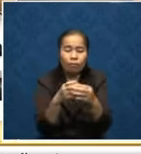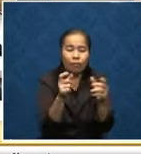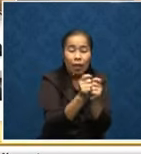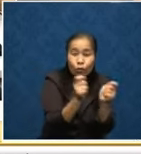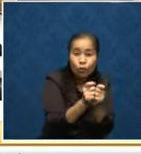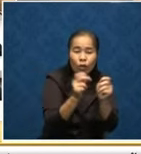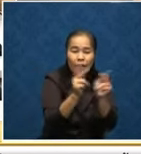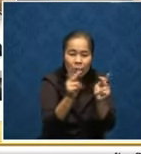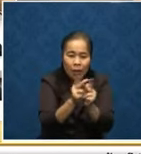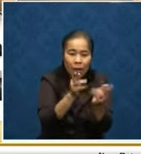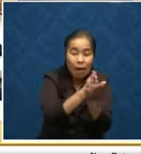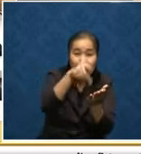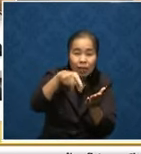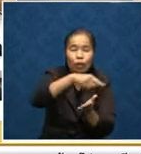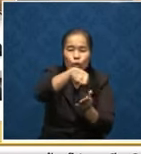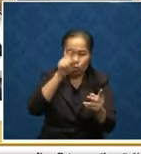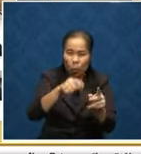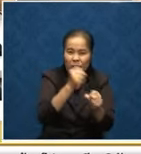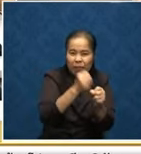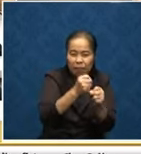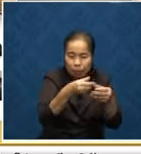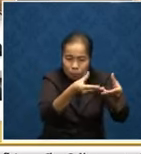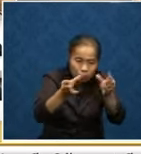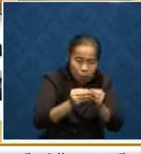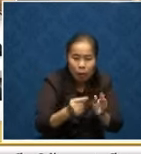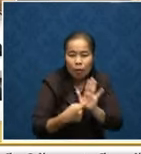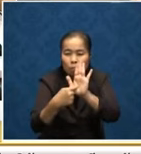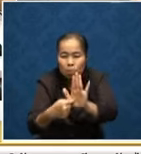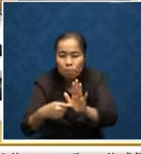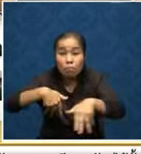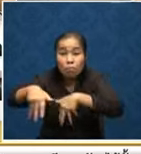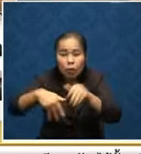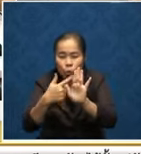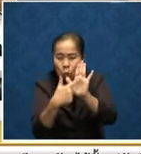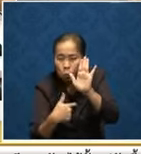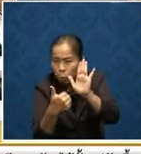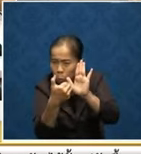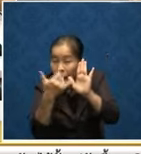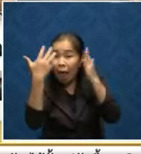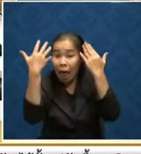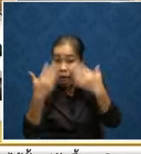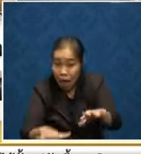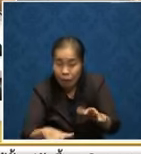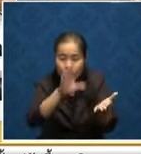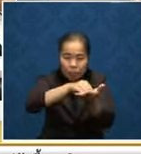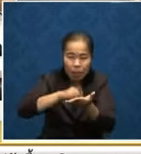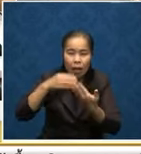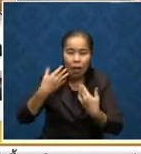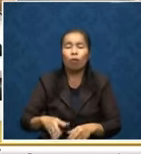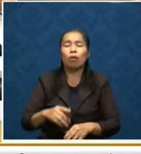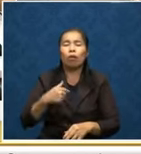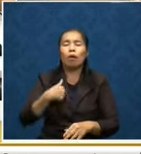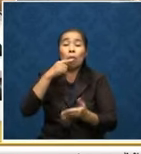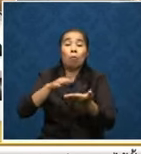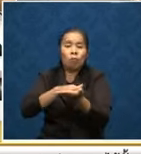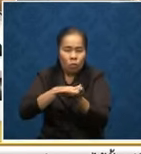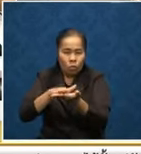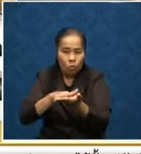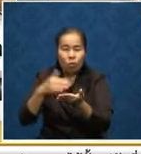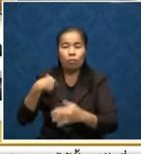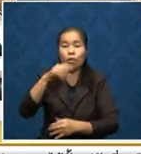ตัวนั้นๆท่านไปทำการบ้านแล้วก็ลงไปทำประชาพิจารณ์กับพี่น้องประชาชนแล้วก็ที่เหลือต้องขออนุญาตด้วยนะเพราะว่าบางท่าน